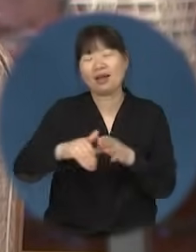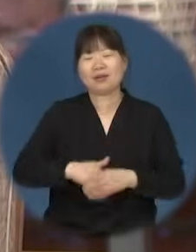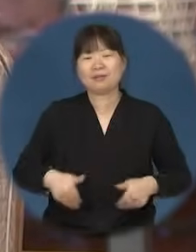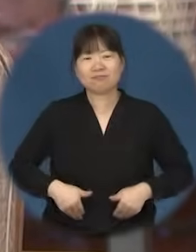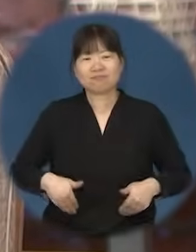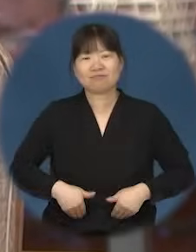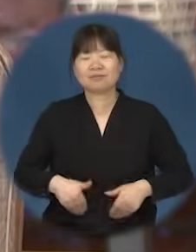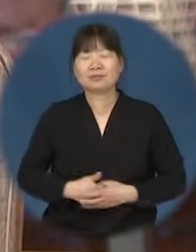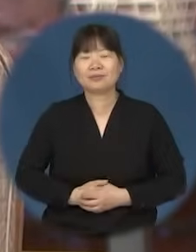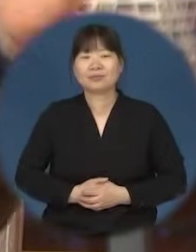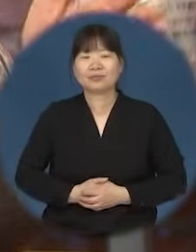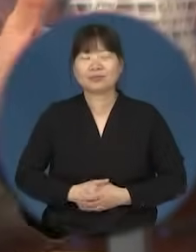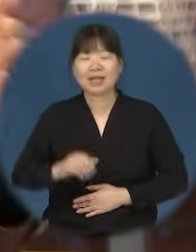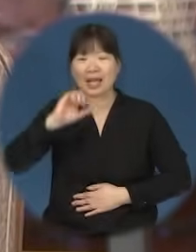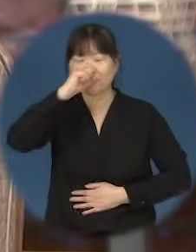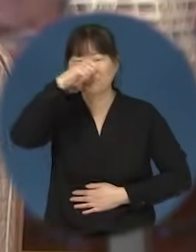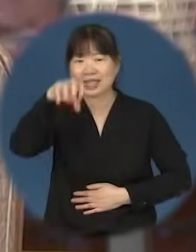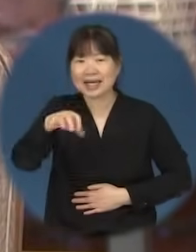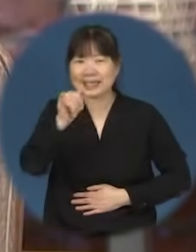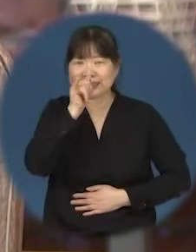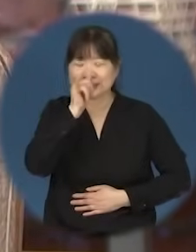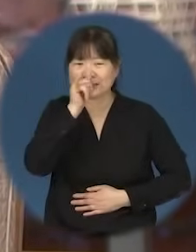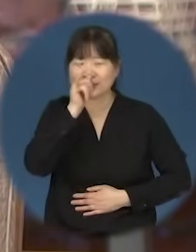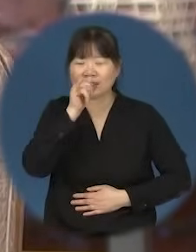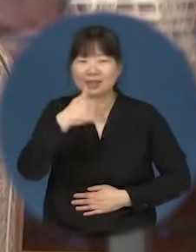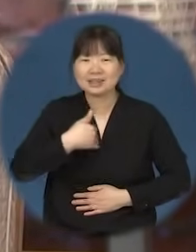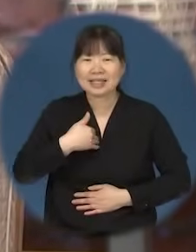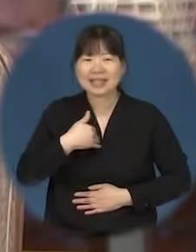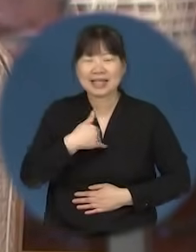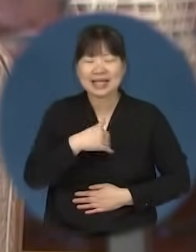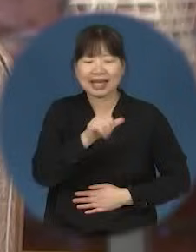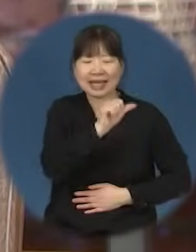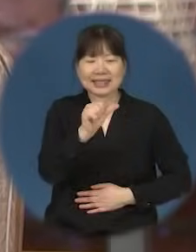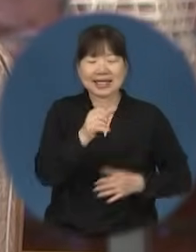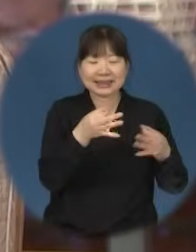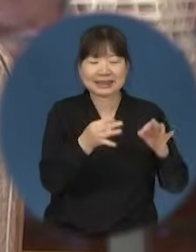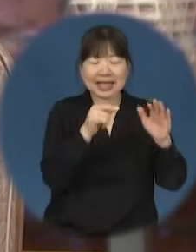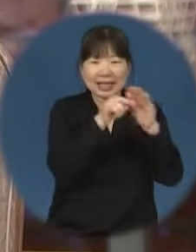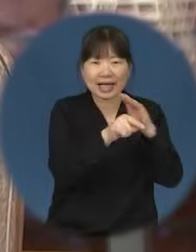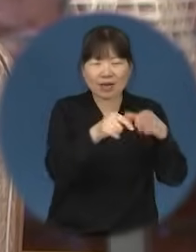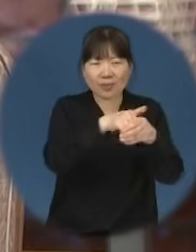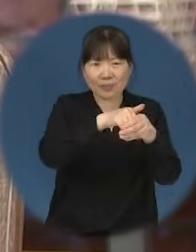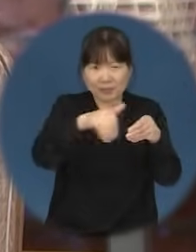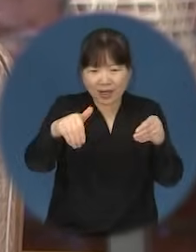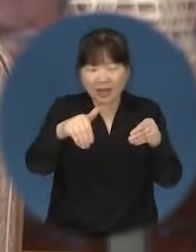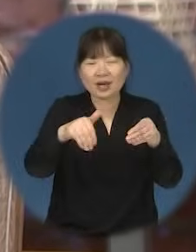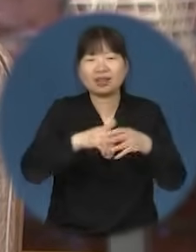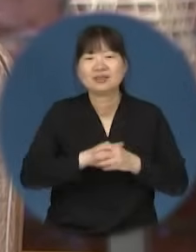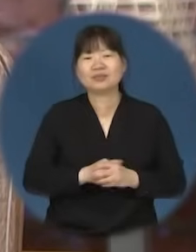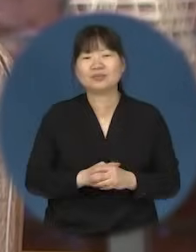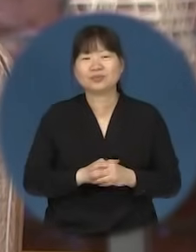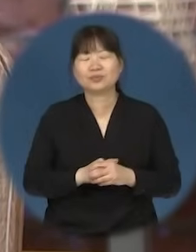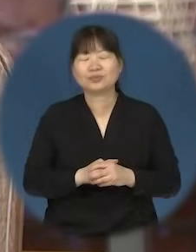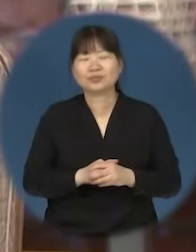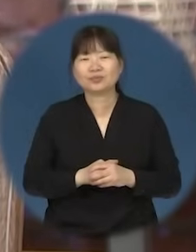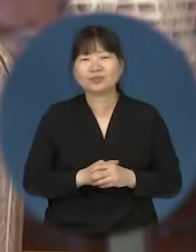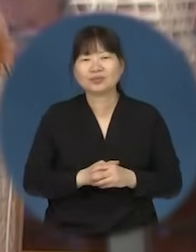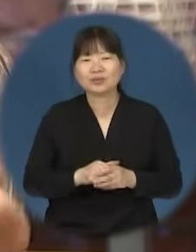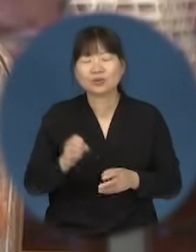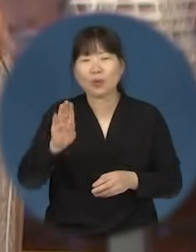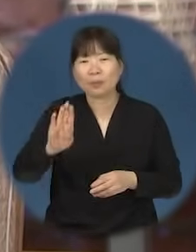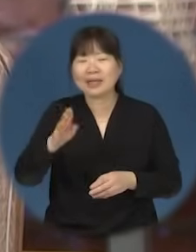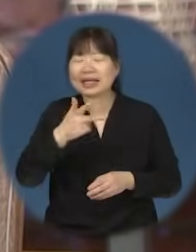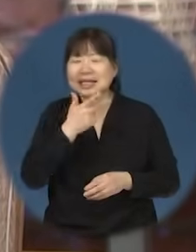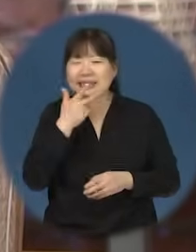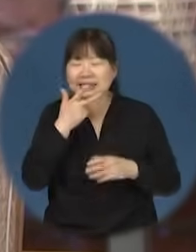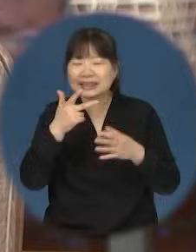되니까. 그렇죠. 예. 그러면 이제 아프리카에 있는 친구, 그러니까 제가 A라는 은행에 가서 송금합니다 적고 그러면 A은행이 있고